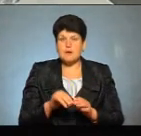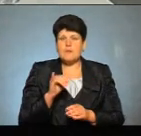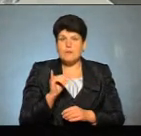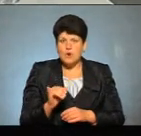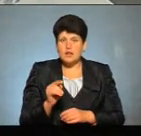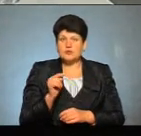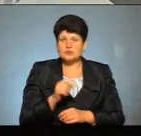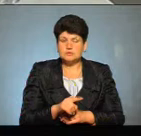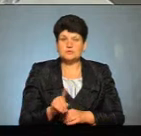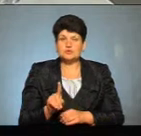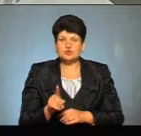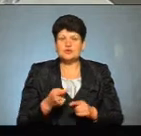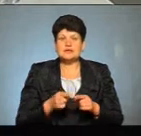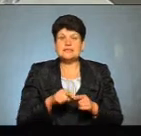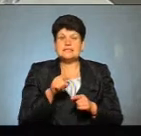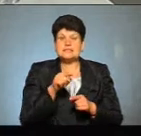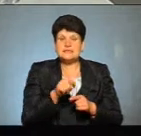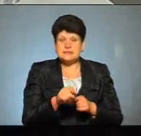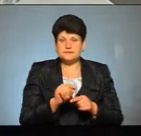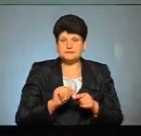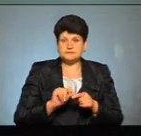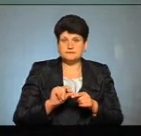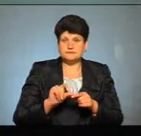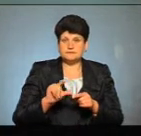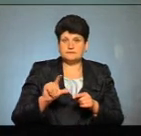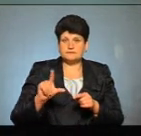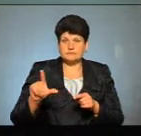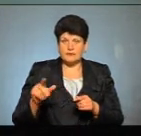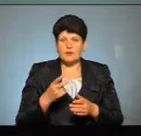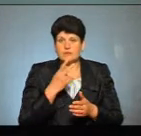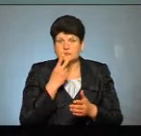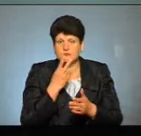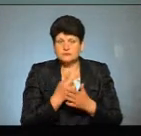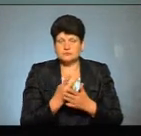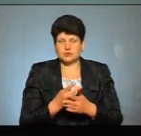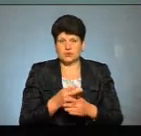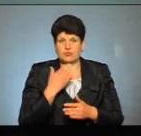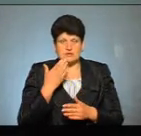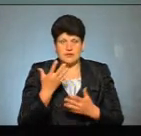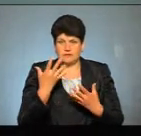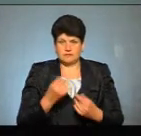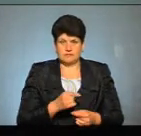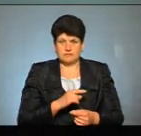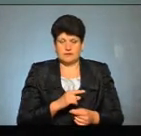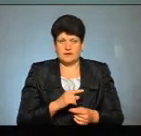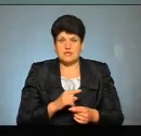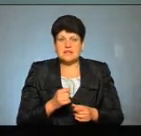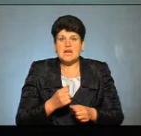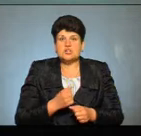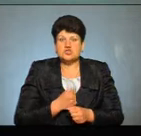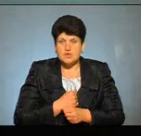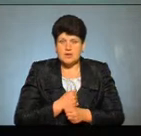що ця динаміка в останні дні яскраво проявляється, і плюс вона, на жаль, як я